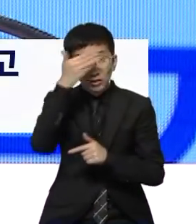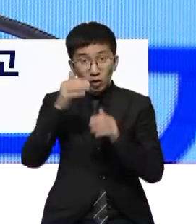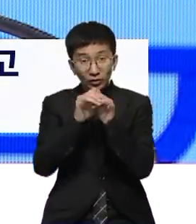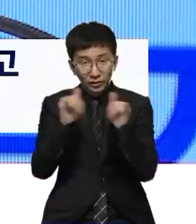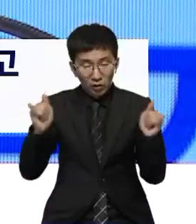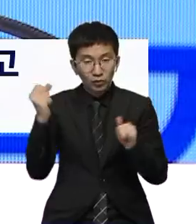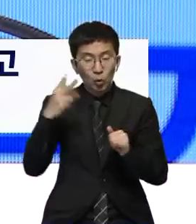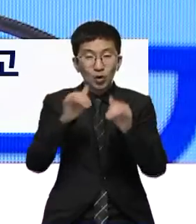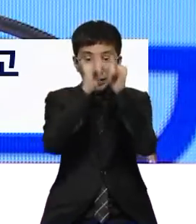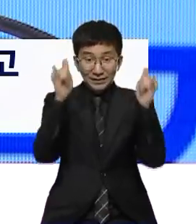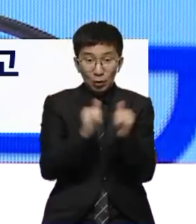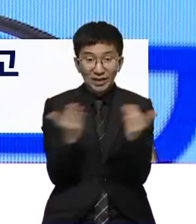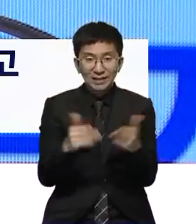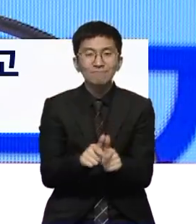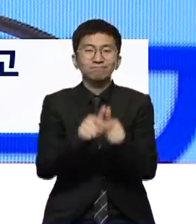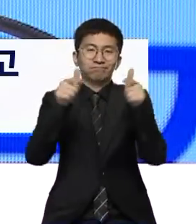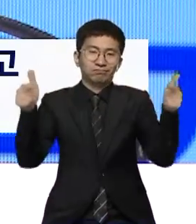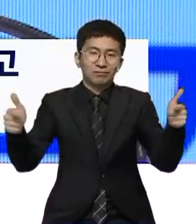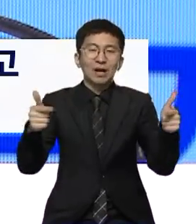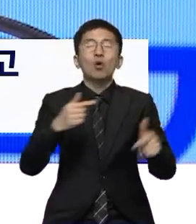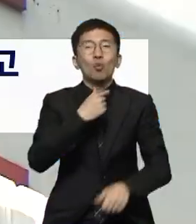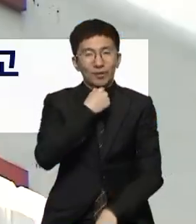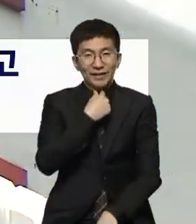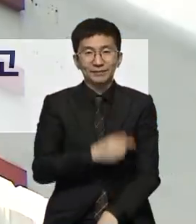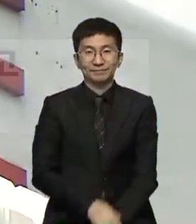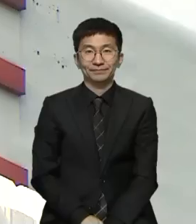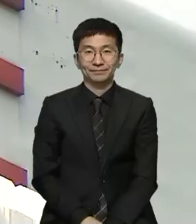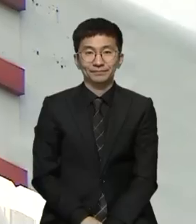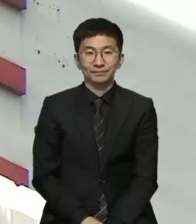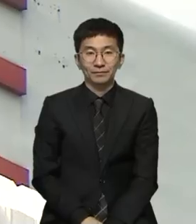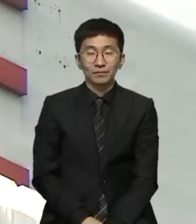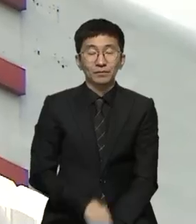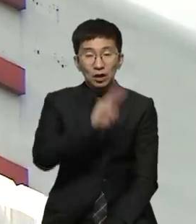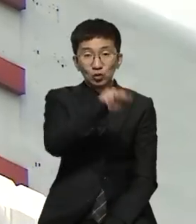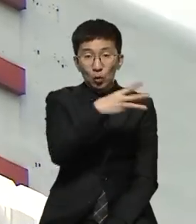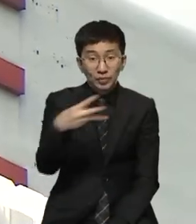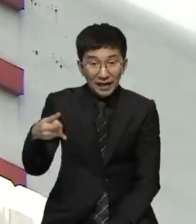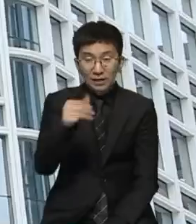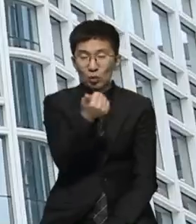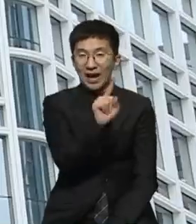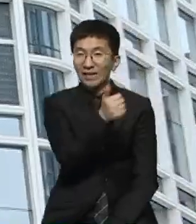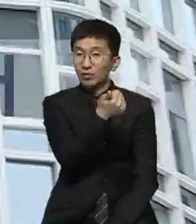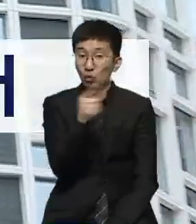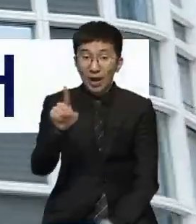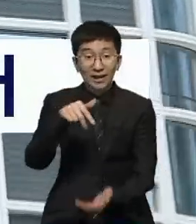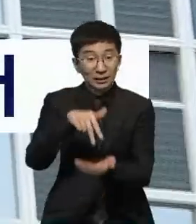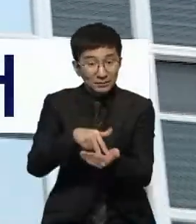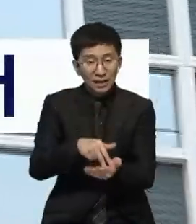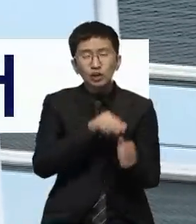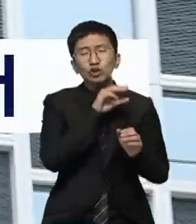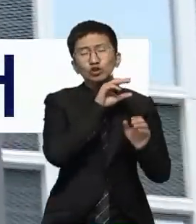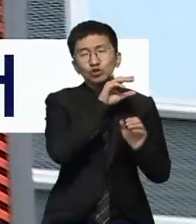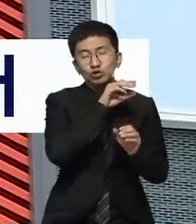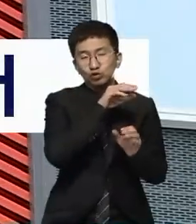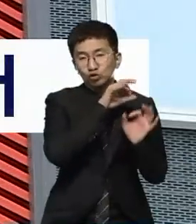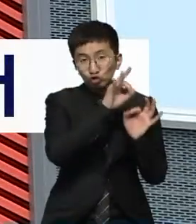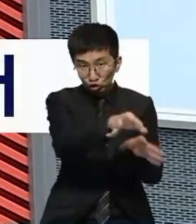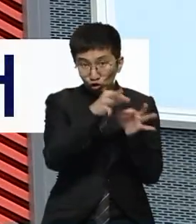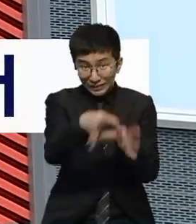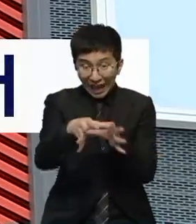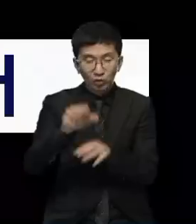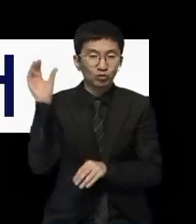사회적 일자리 창출에도 기여하고자 합니다. 롯데와 한화그룹도 대규모 투자나 채용 계획을